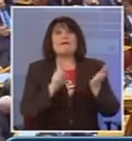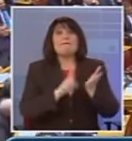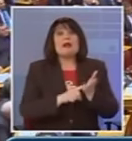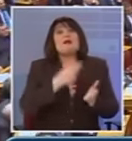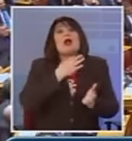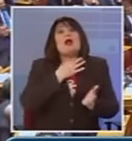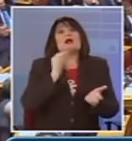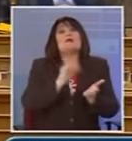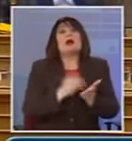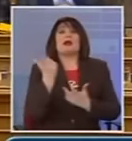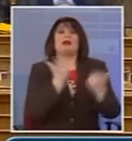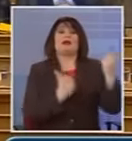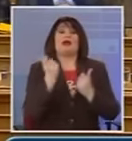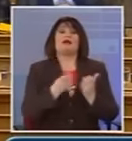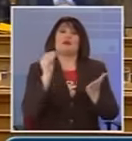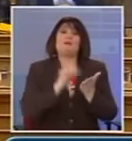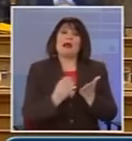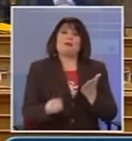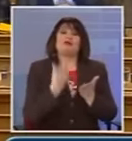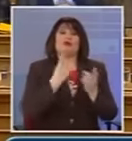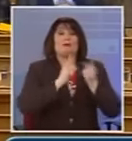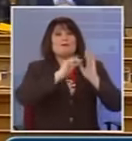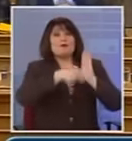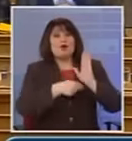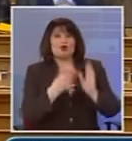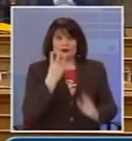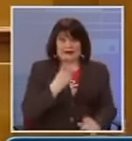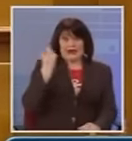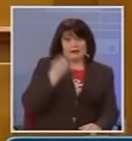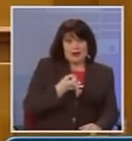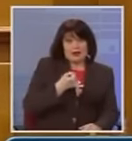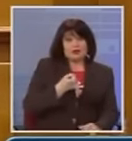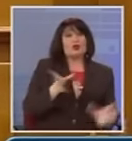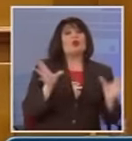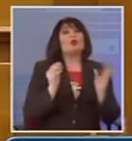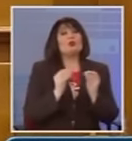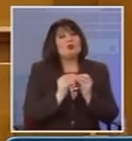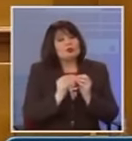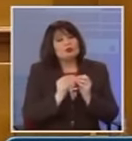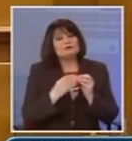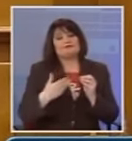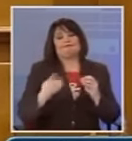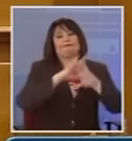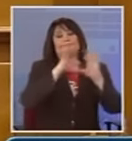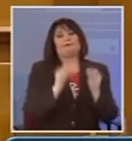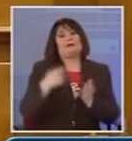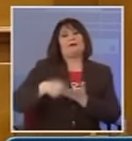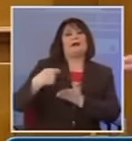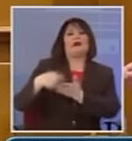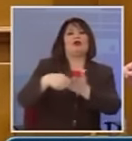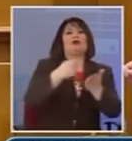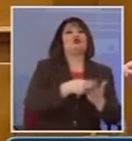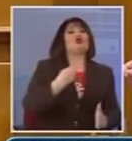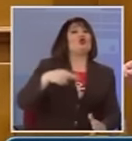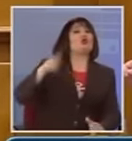δανεισμό, με νέο μνημόνιο. Για το 3% αφορά και την προγραμματισμένη πλήρη κάλυψη πληρωμών για